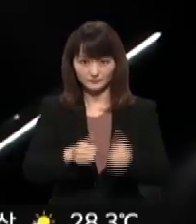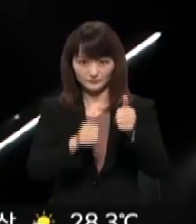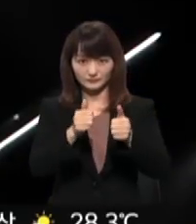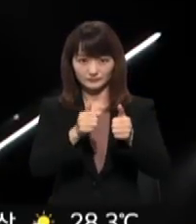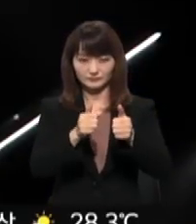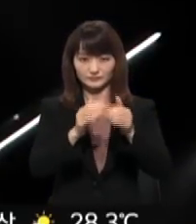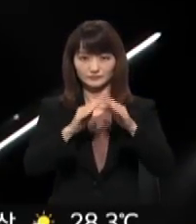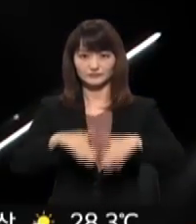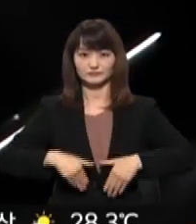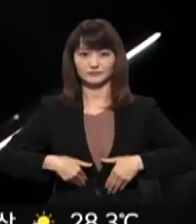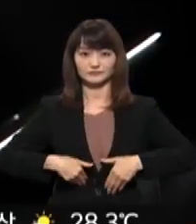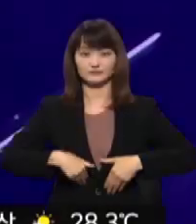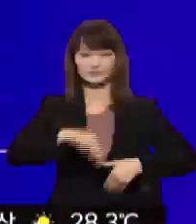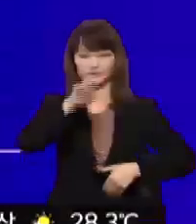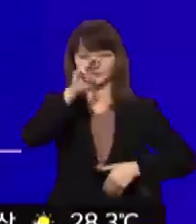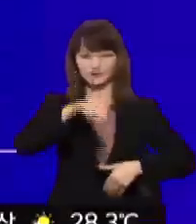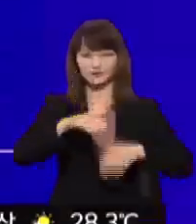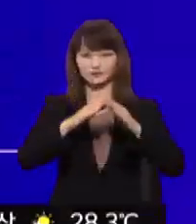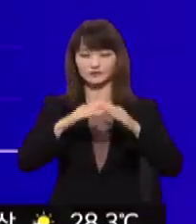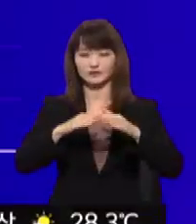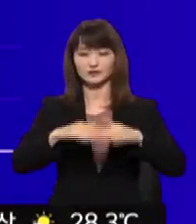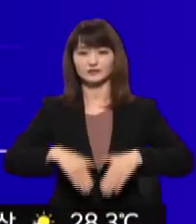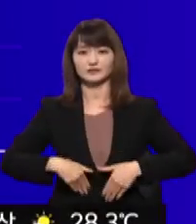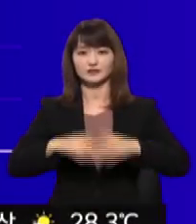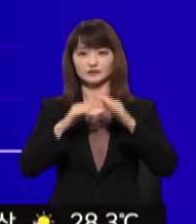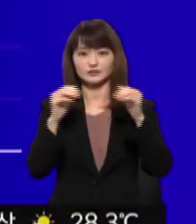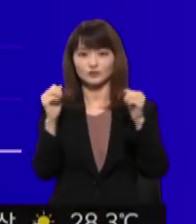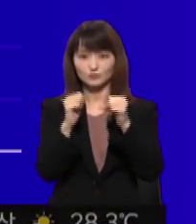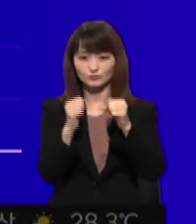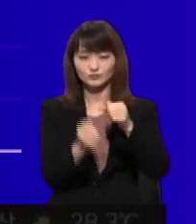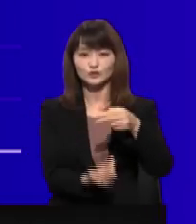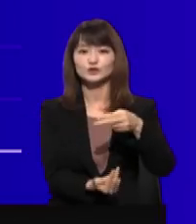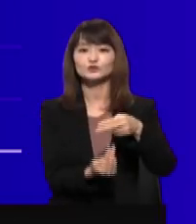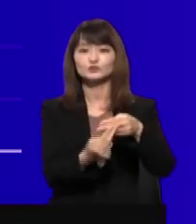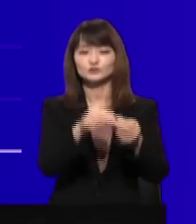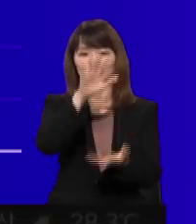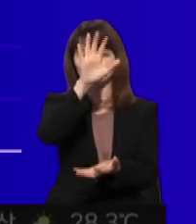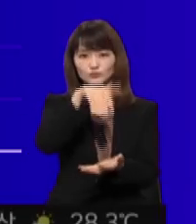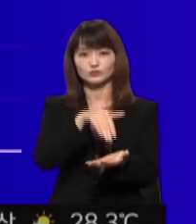열렸죠 광주 전남 전북인데요 누적으로 이재명